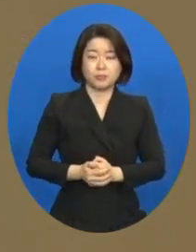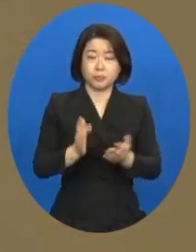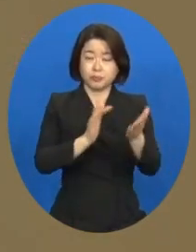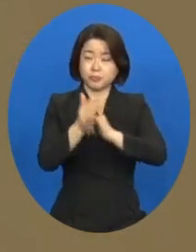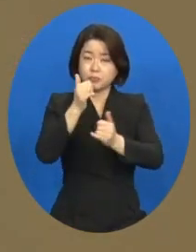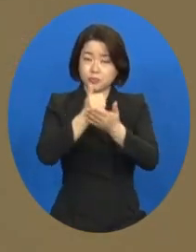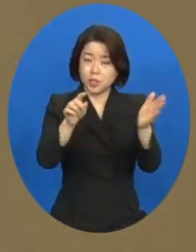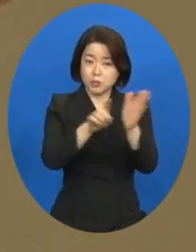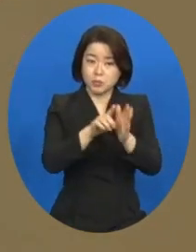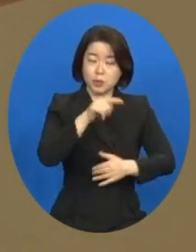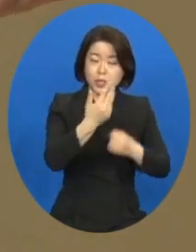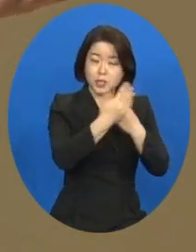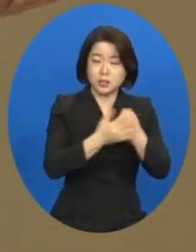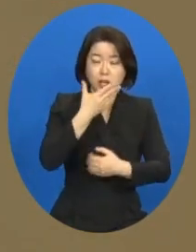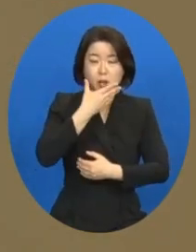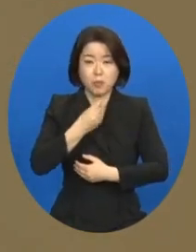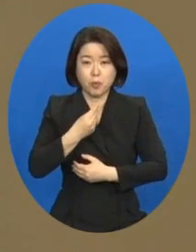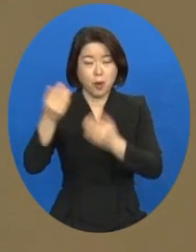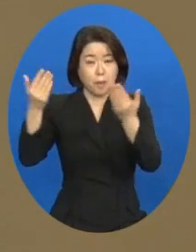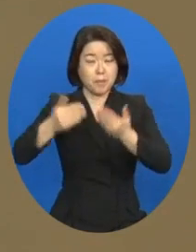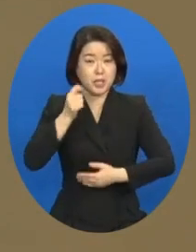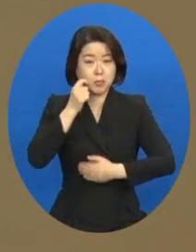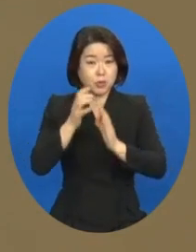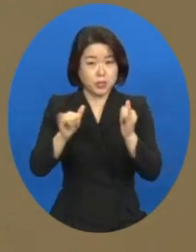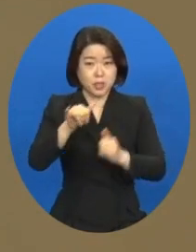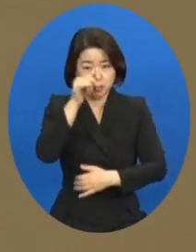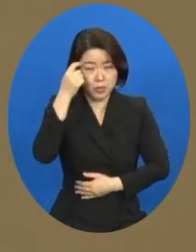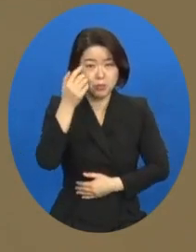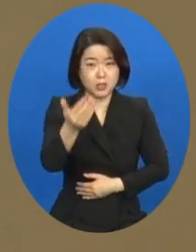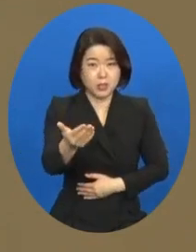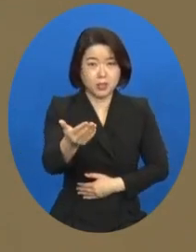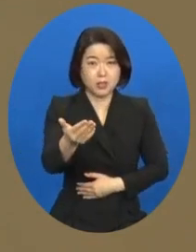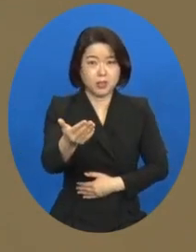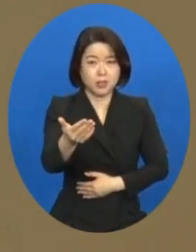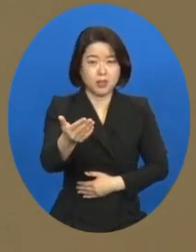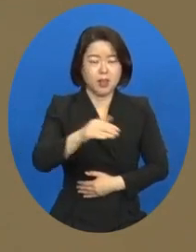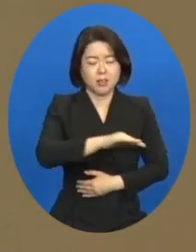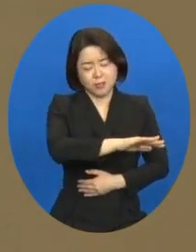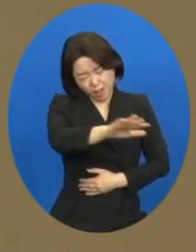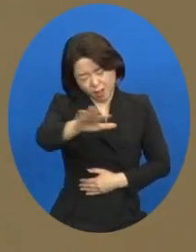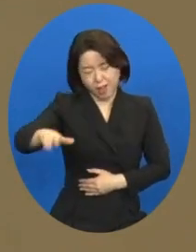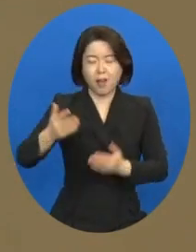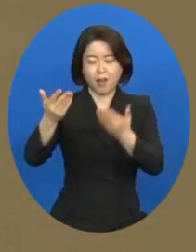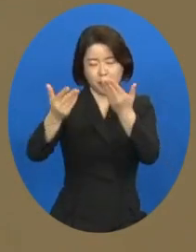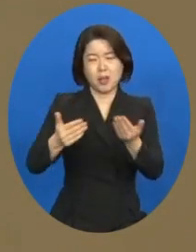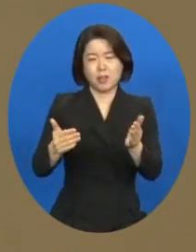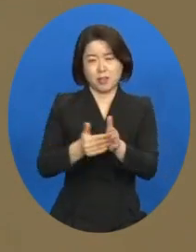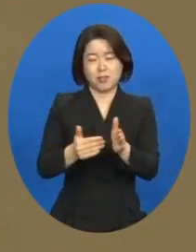예수 믿고 이 은혜와 복을 못 받으신 분이 있으세요? 다 받았어요.